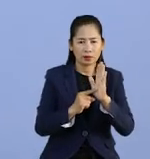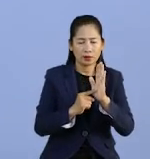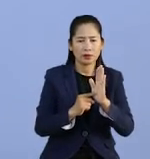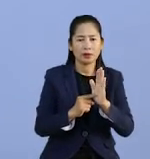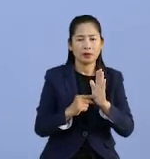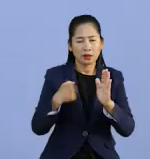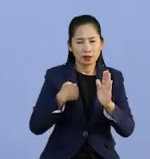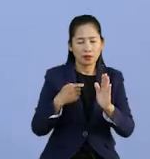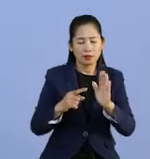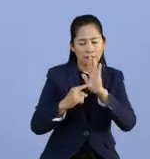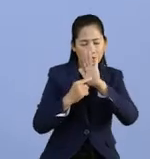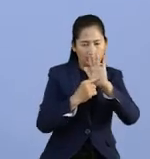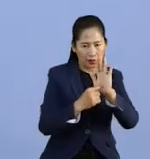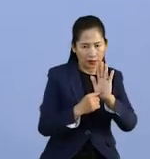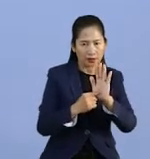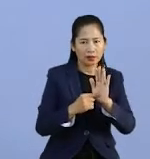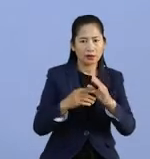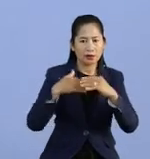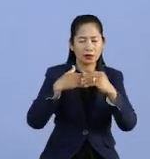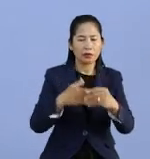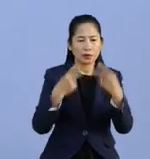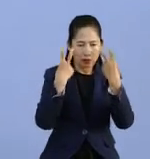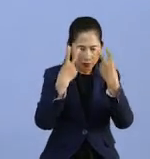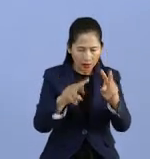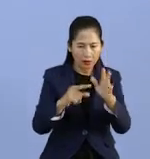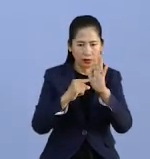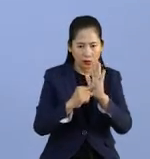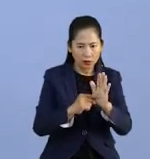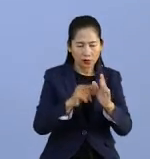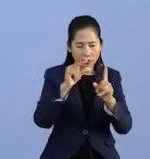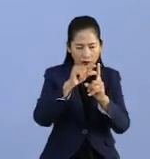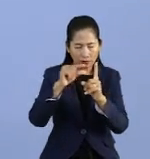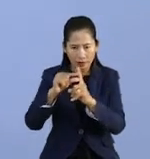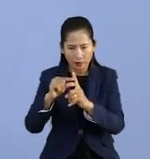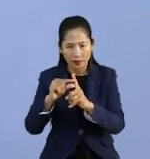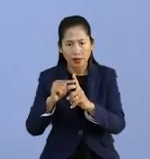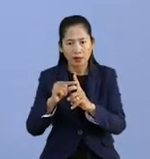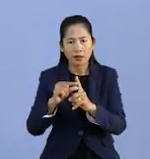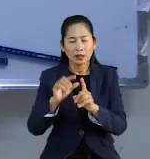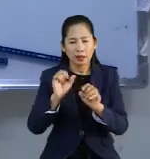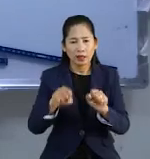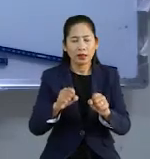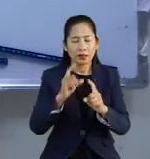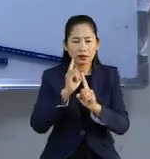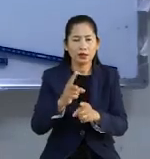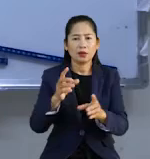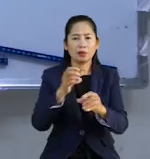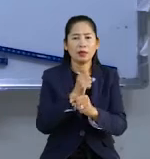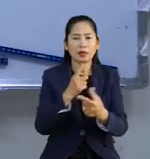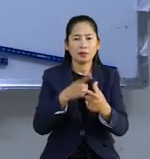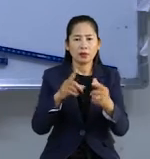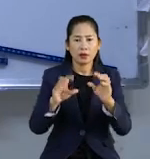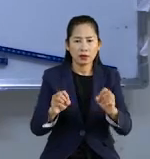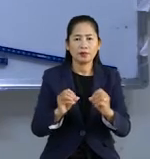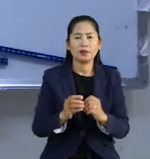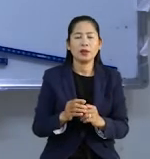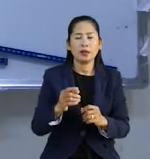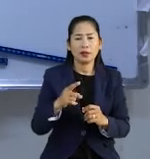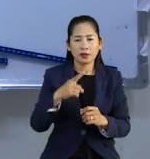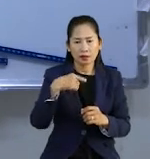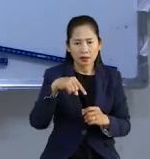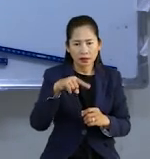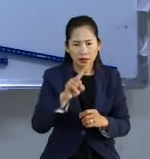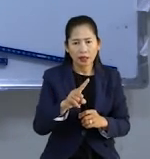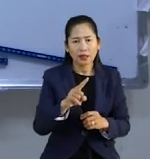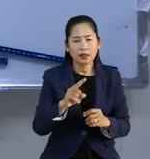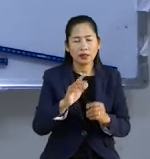ได้ลูกครูบานบังหายลูกครูน้องก่อนสังเกตนังอุติหอเปี่ยมวยจำนวนนี้ก่อนไอฉลายบานได้หรือเต้ถ้าต